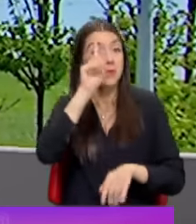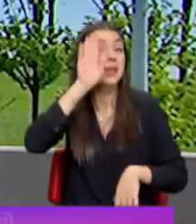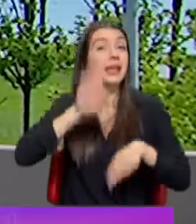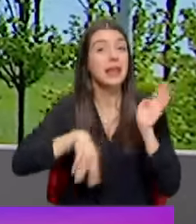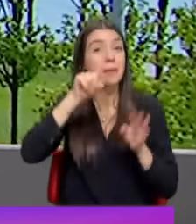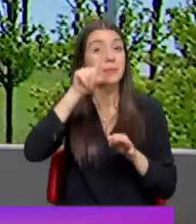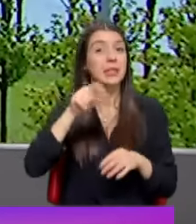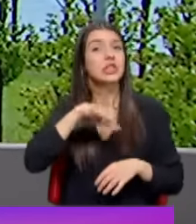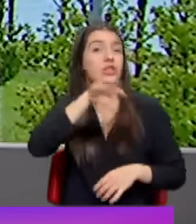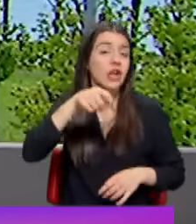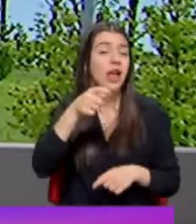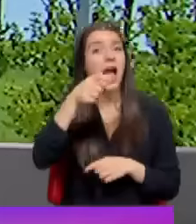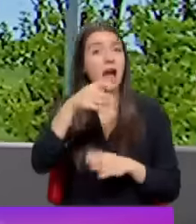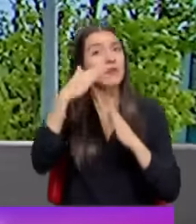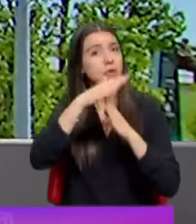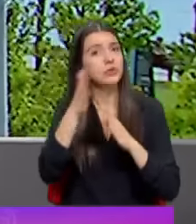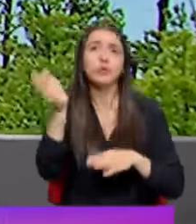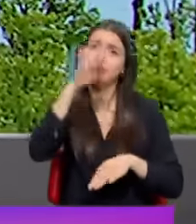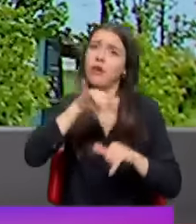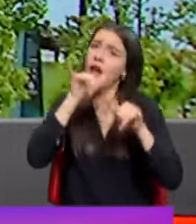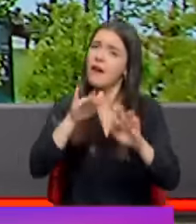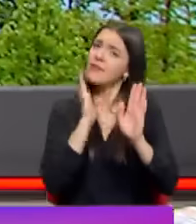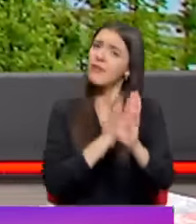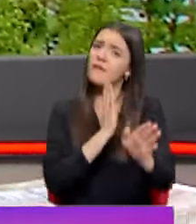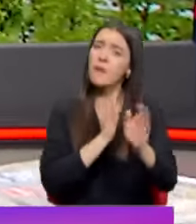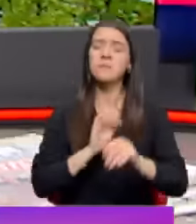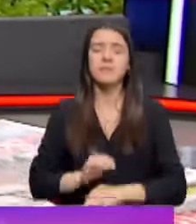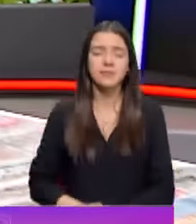çay kahve molası, sonra aynen devam.